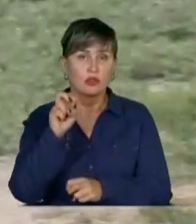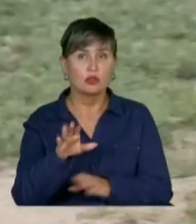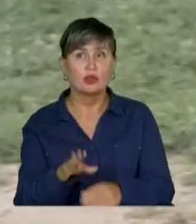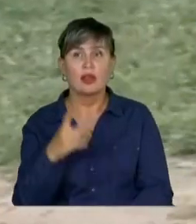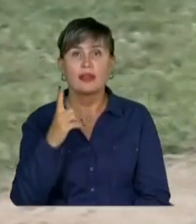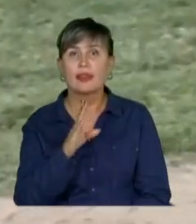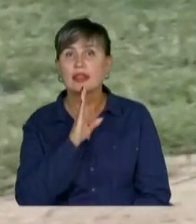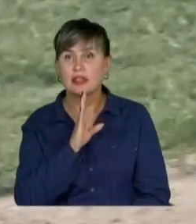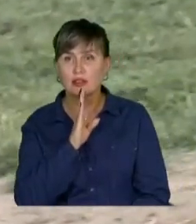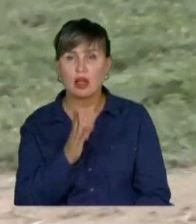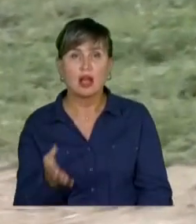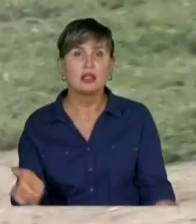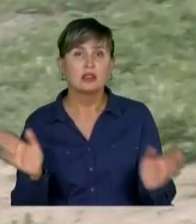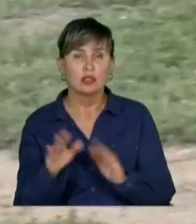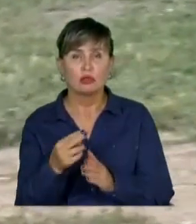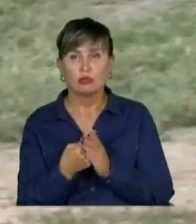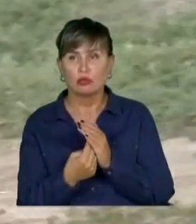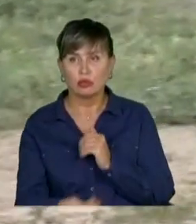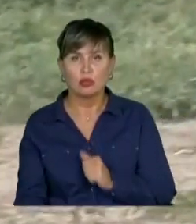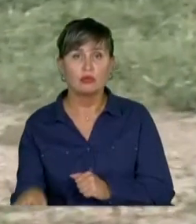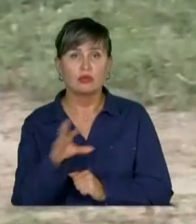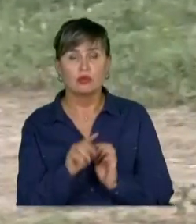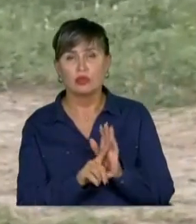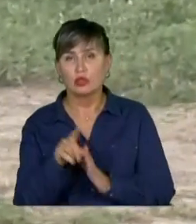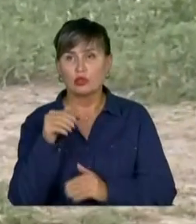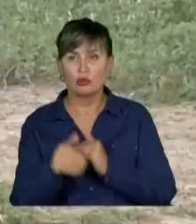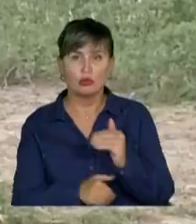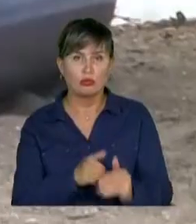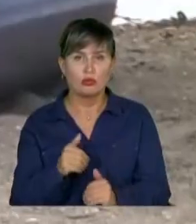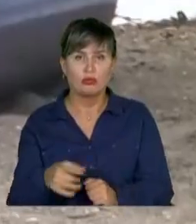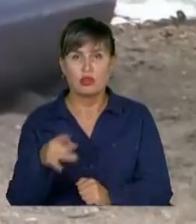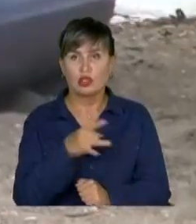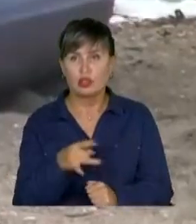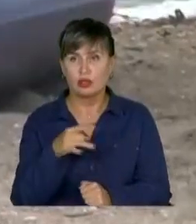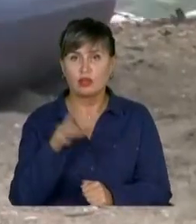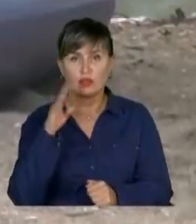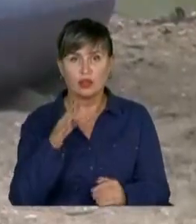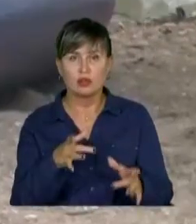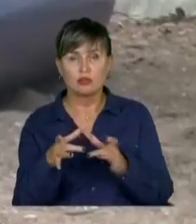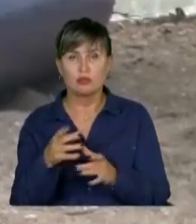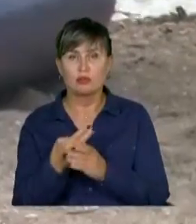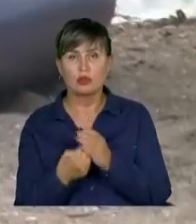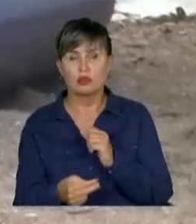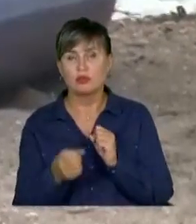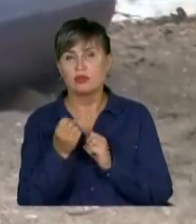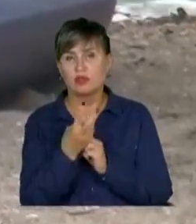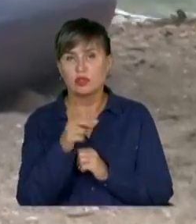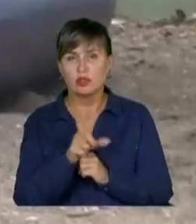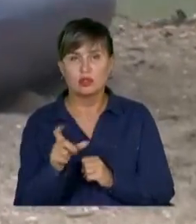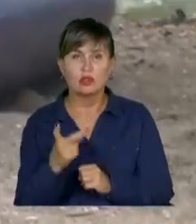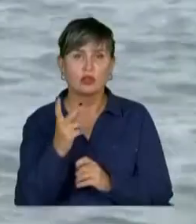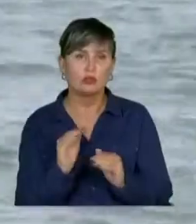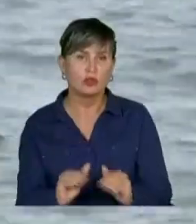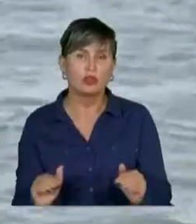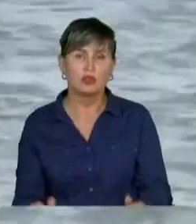одна девушка. Остальные утонули. Всего с начала купального сезона в регионе на воде погибли 12 человек. 2 из них